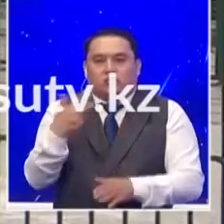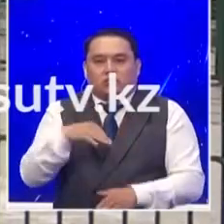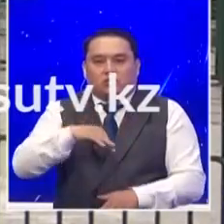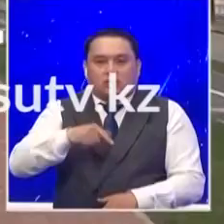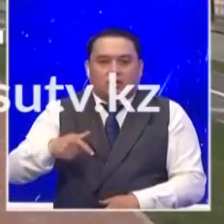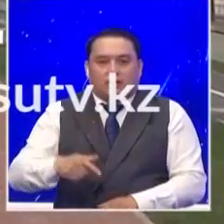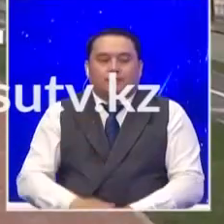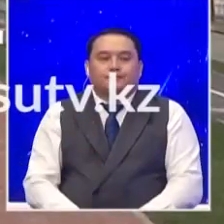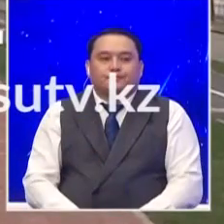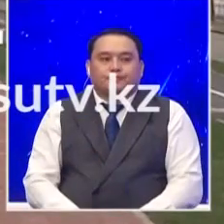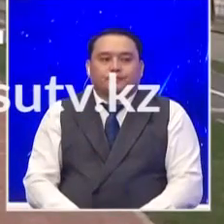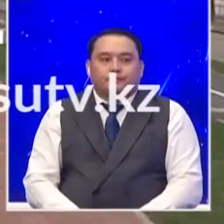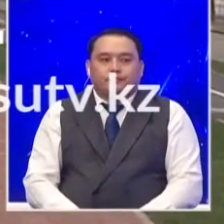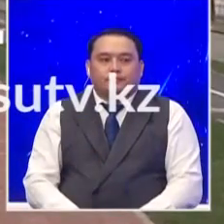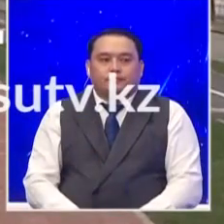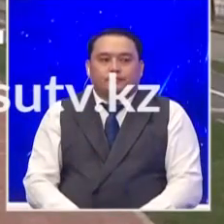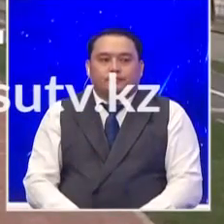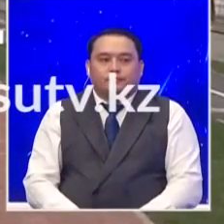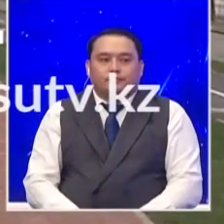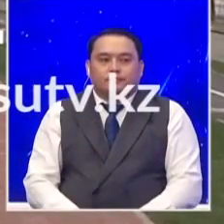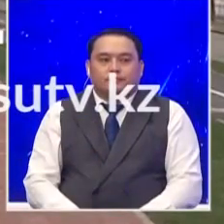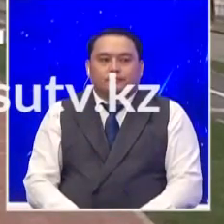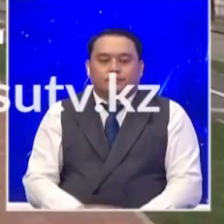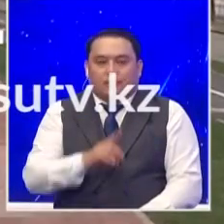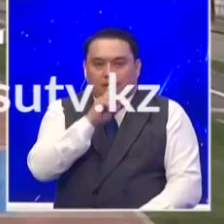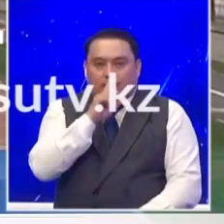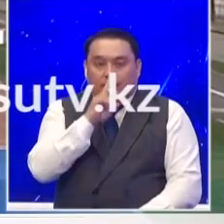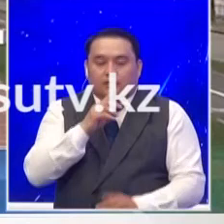миллионов тенге. На сегодняшний день 1 700 миллионов